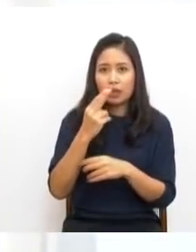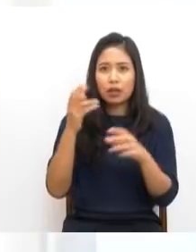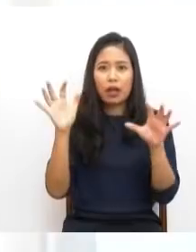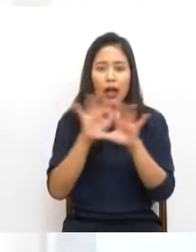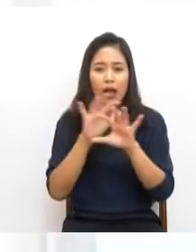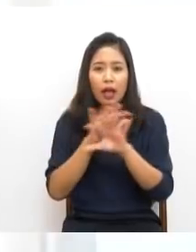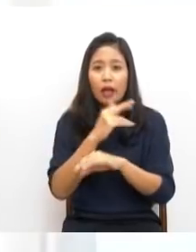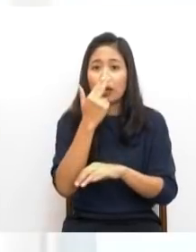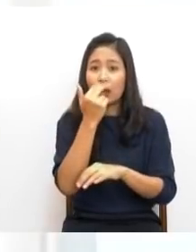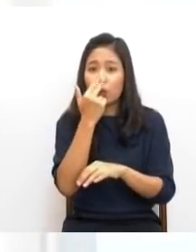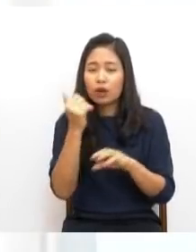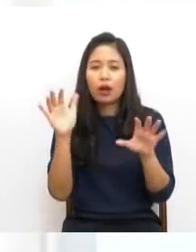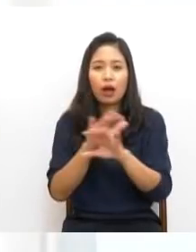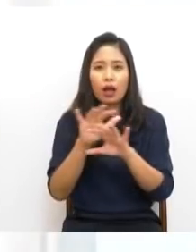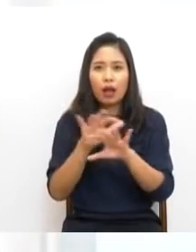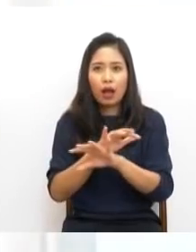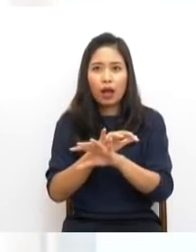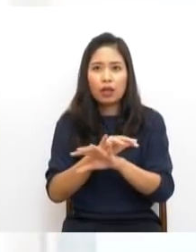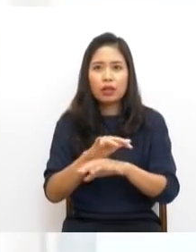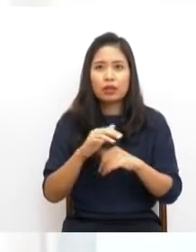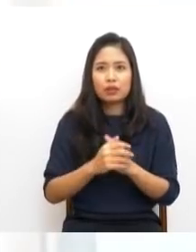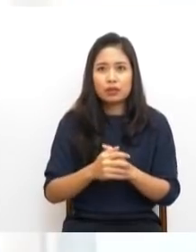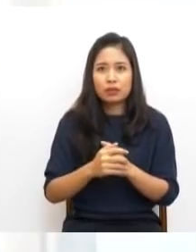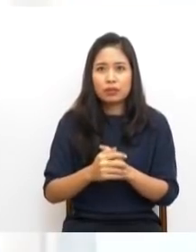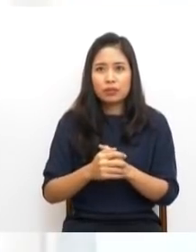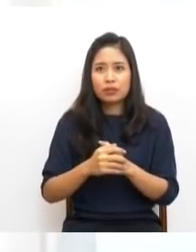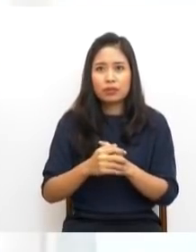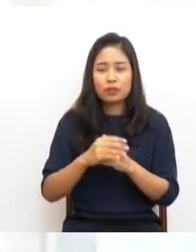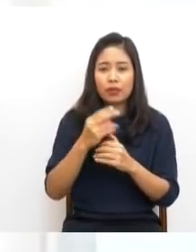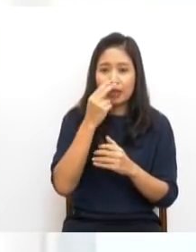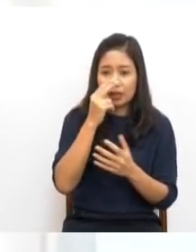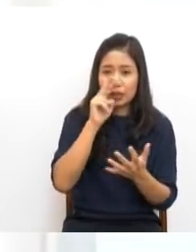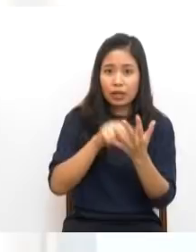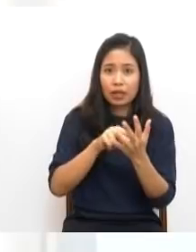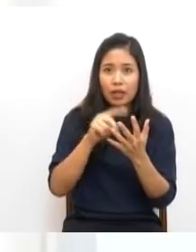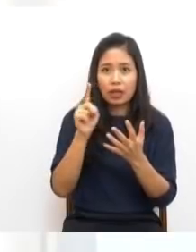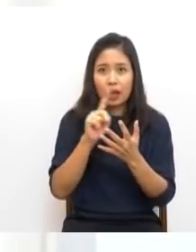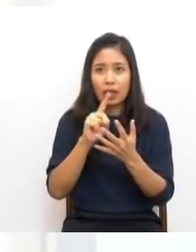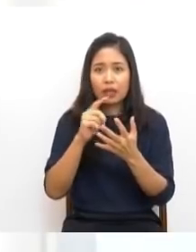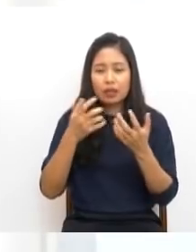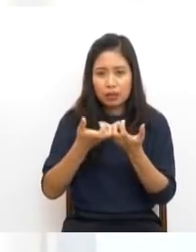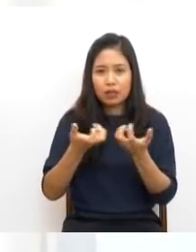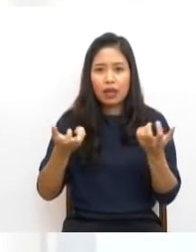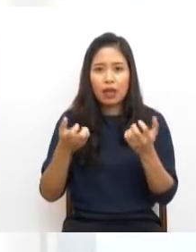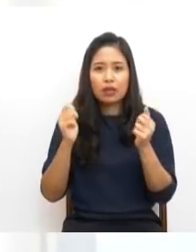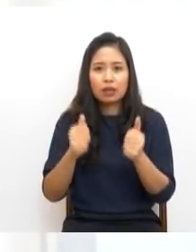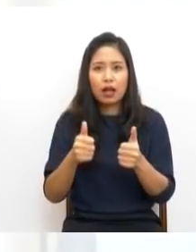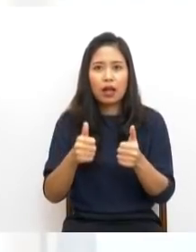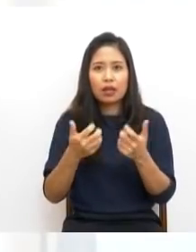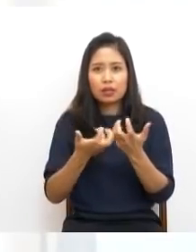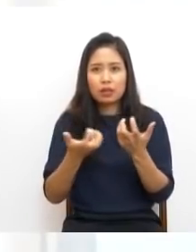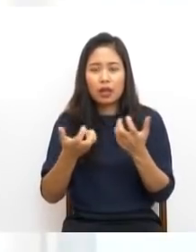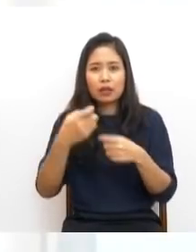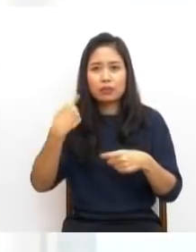หวัดหรือไข้หวัดใหญ่นะคะเพราะฉะนั้นเลยอาการต่างๆที่สังเกตเนี่ยจะแยกกันได้จากโรคอื่นเนี่ยได้ยาก